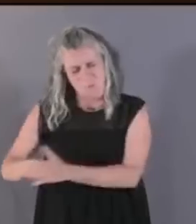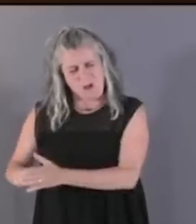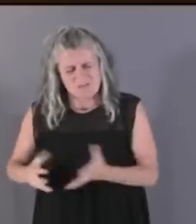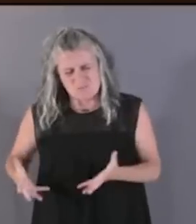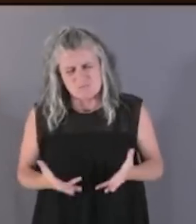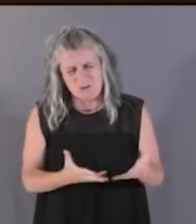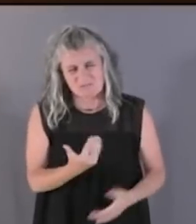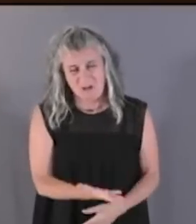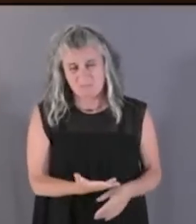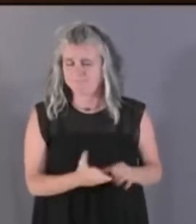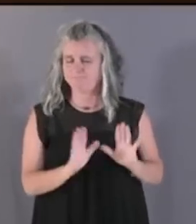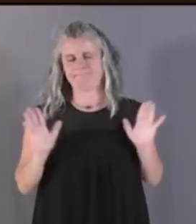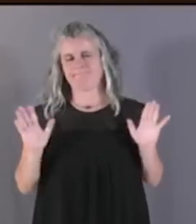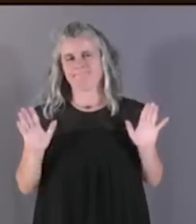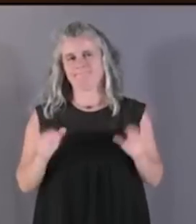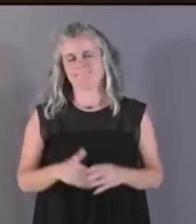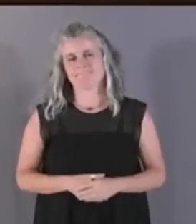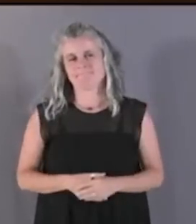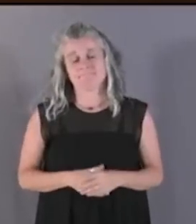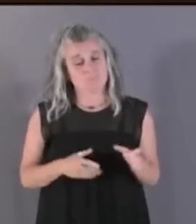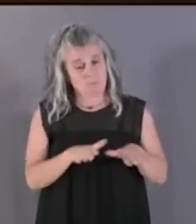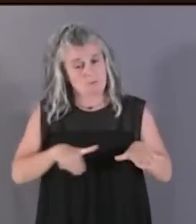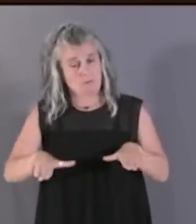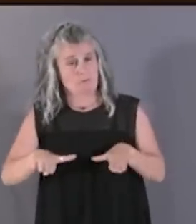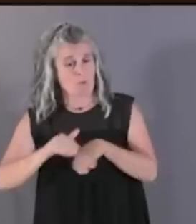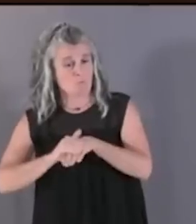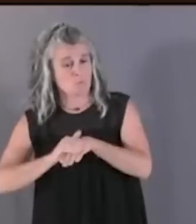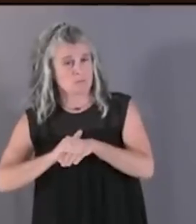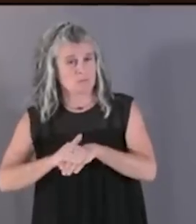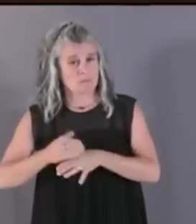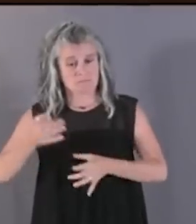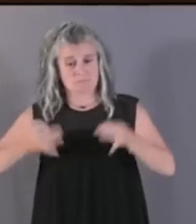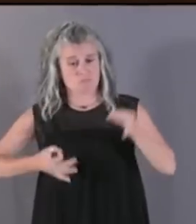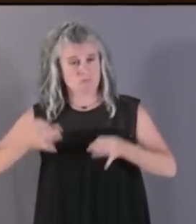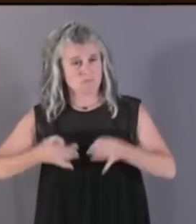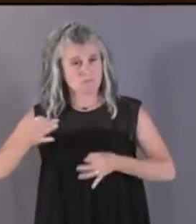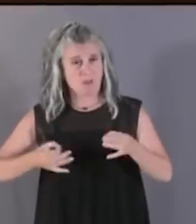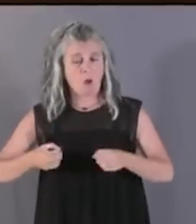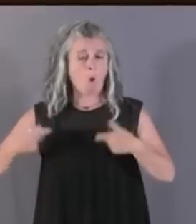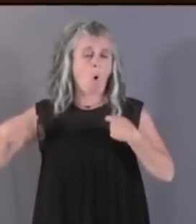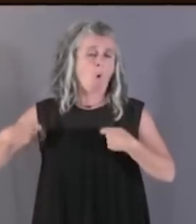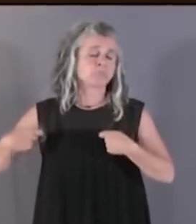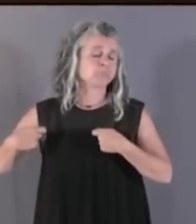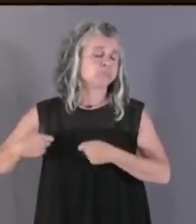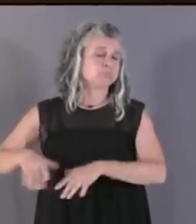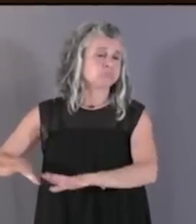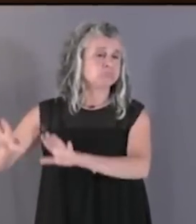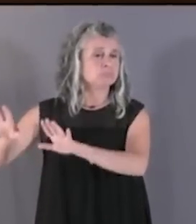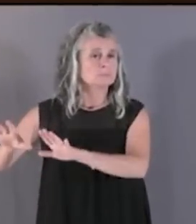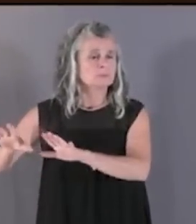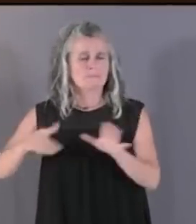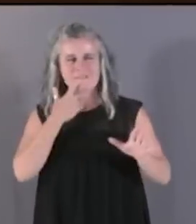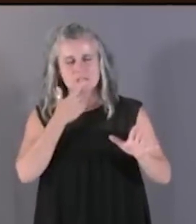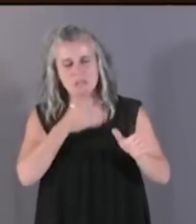en même temps qu'une politique judiciaire tout à fait laxiste, ont créé un ennemi de l'intérieur qui